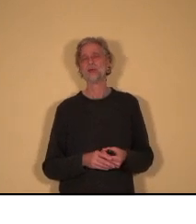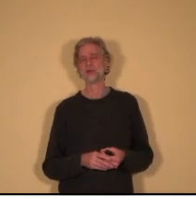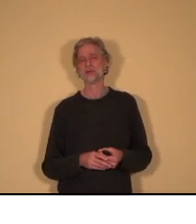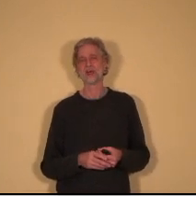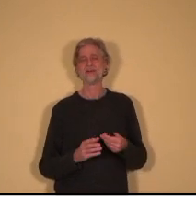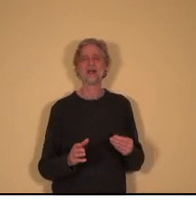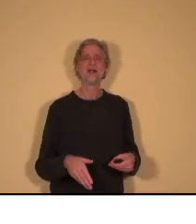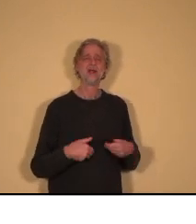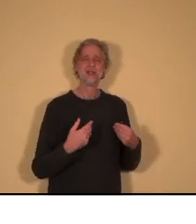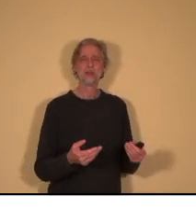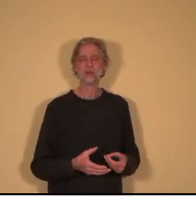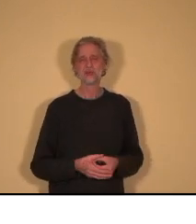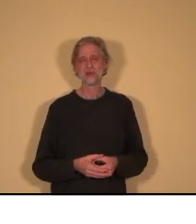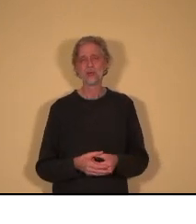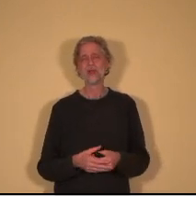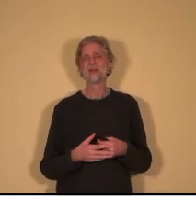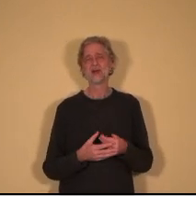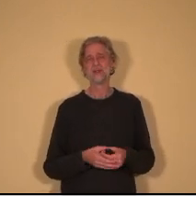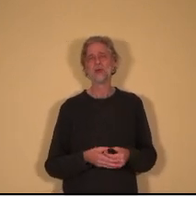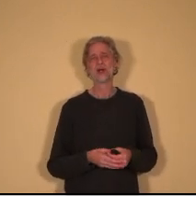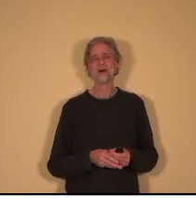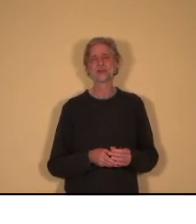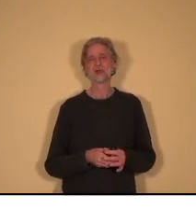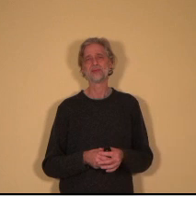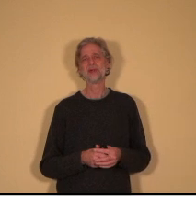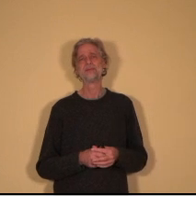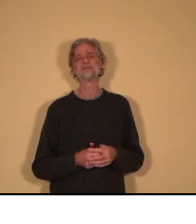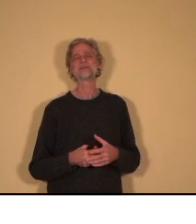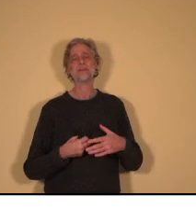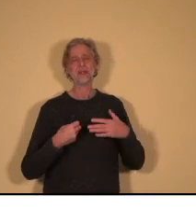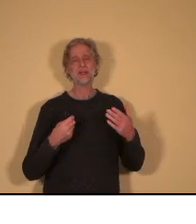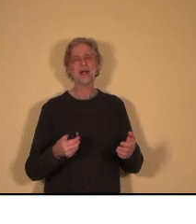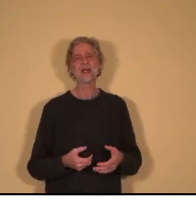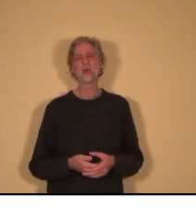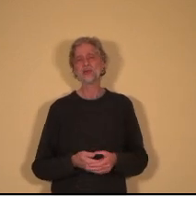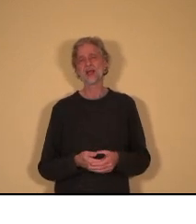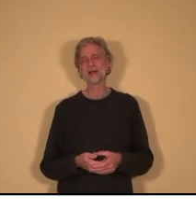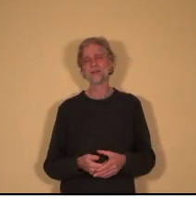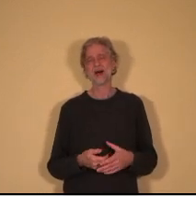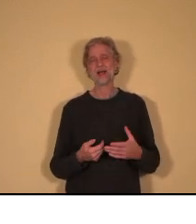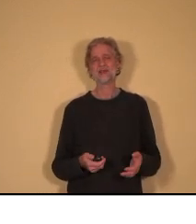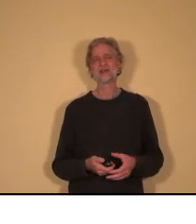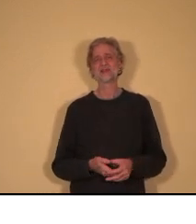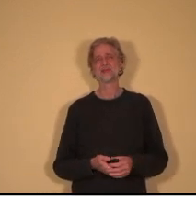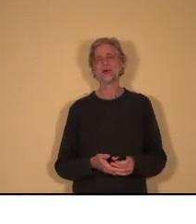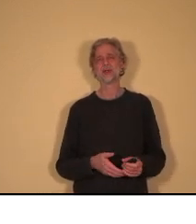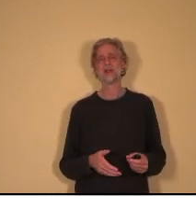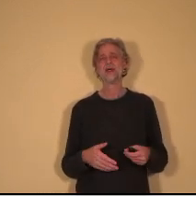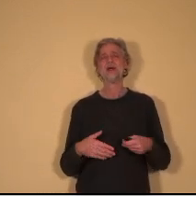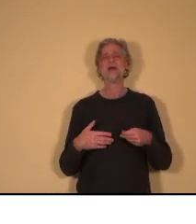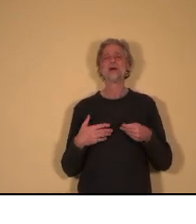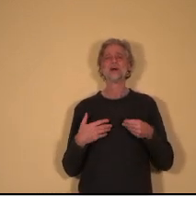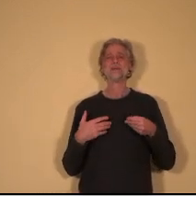keine Lösung sein, weil die Produktion dieser Biokraftstoffe einen großen Einsatz